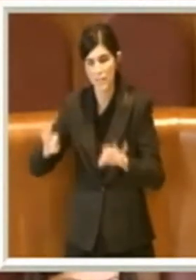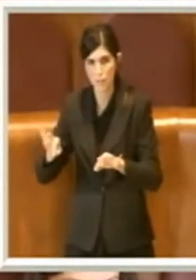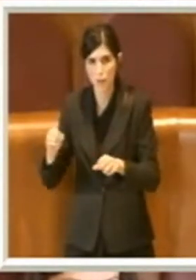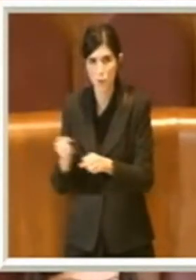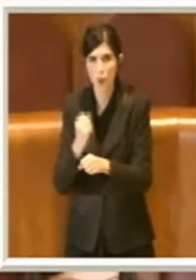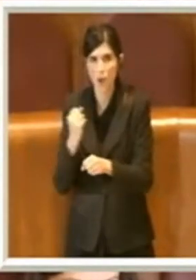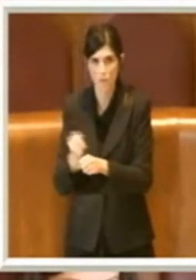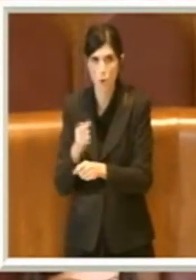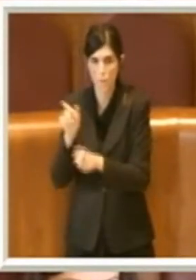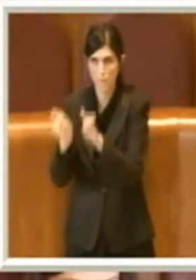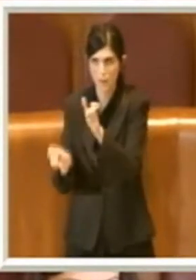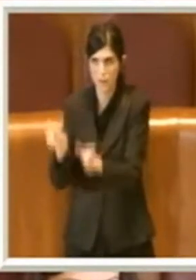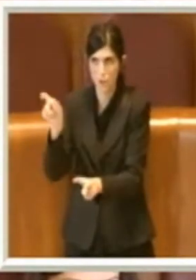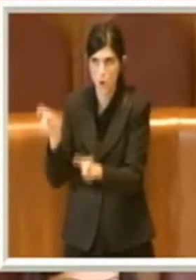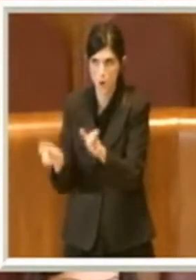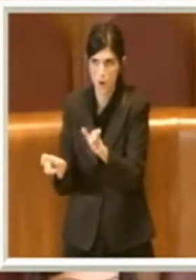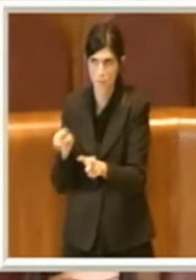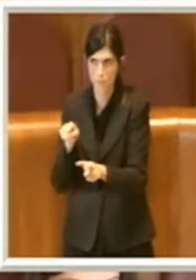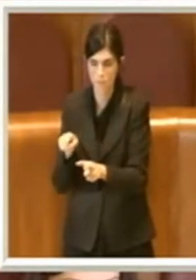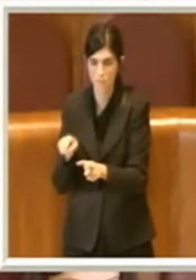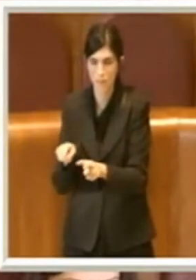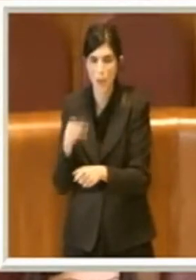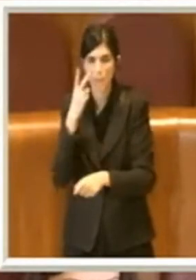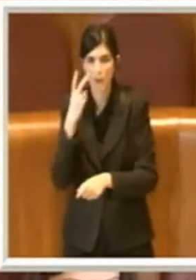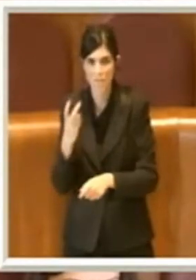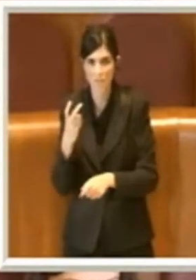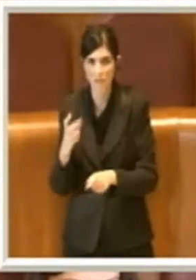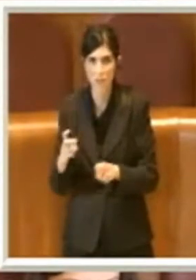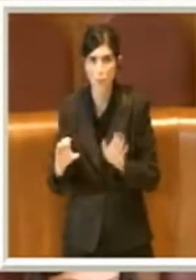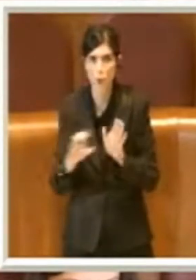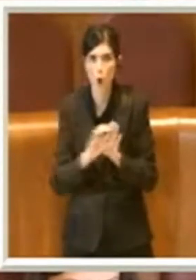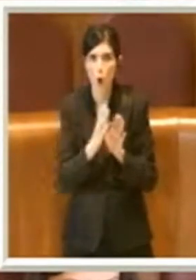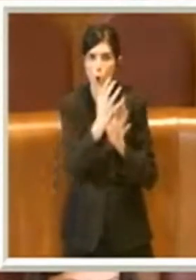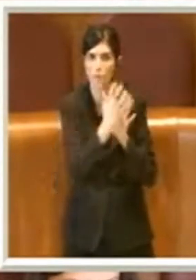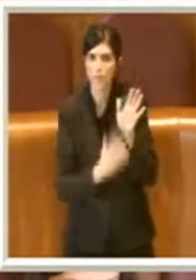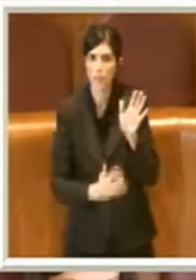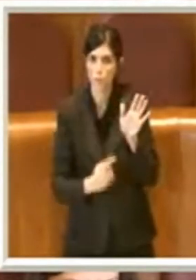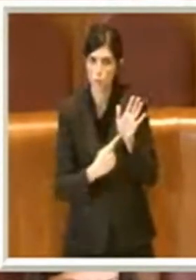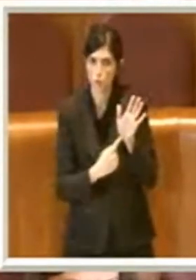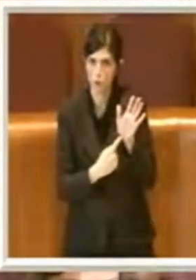il lavoro come prevede anche la Costituzione. Grazie.